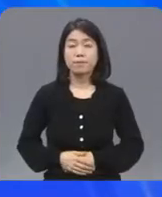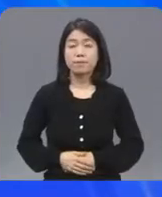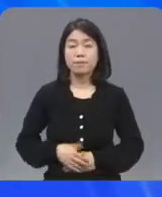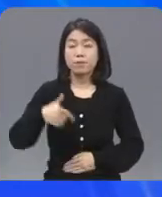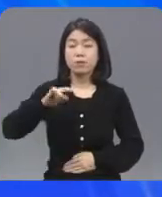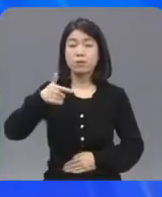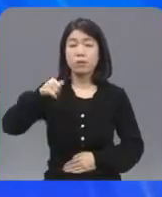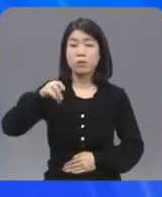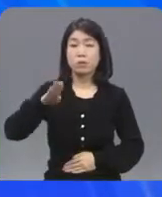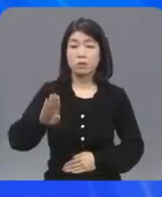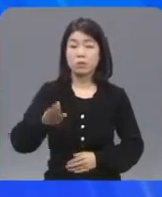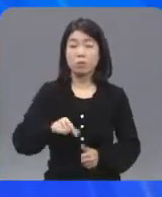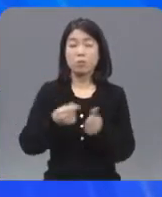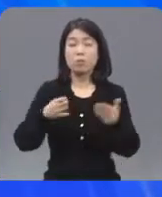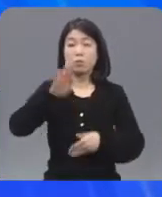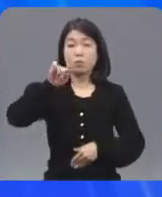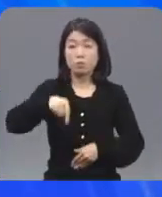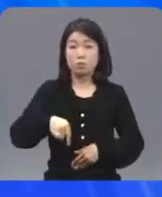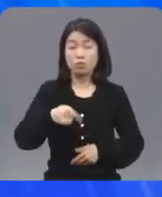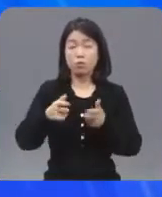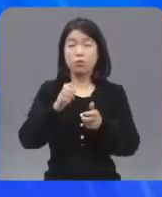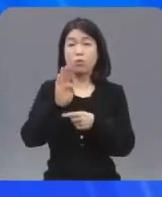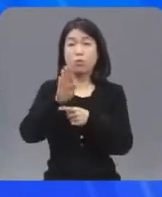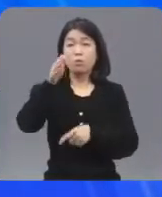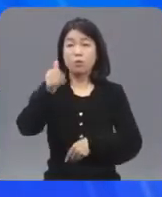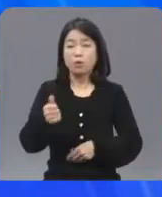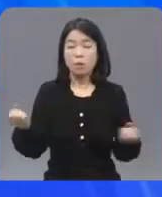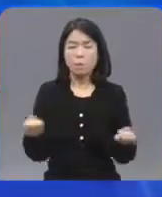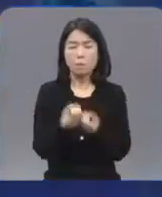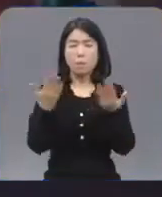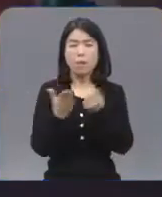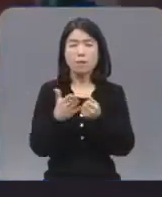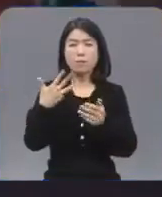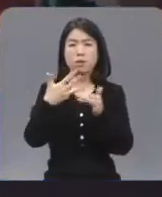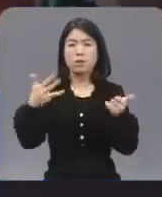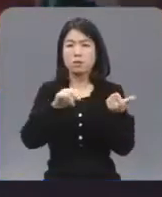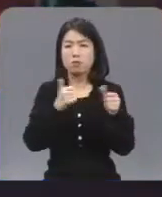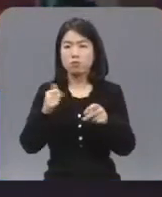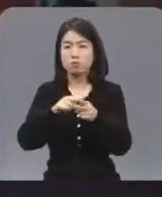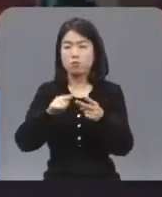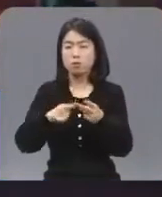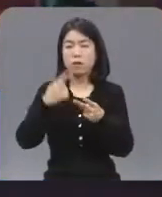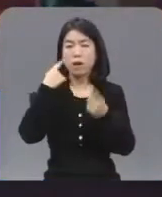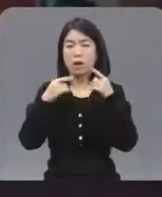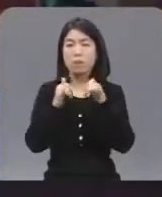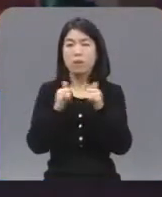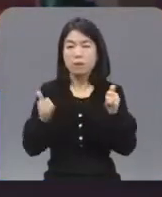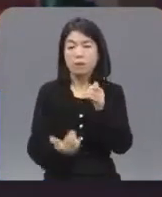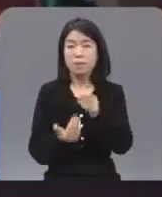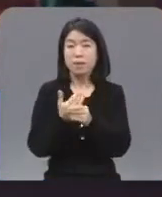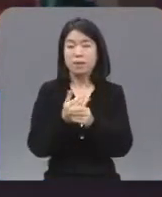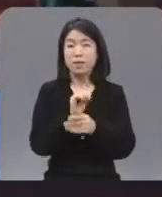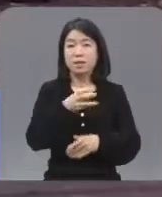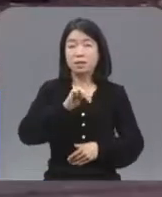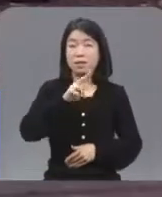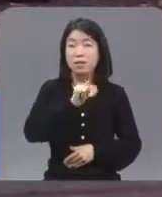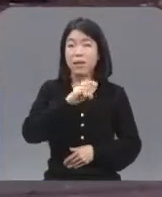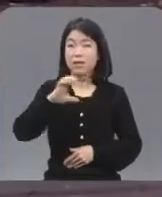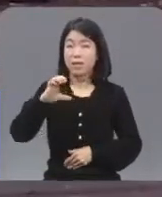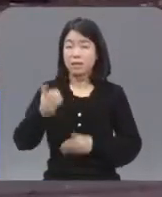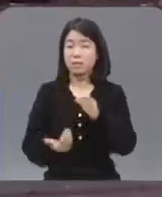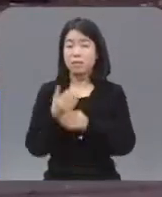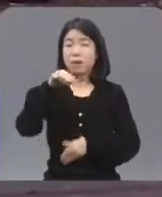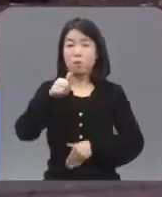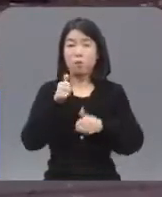권기섭 고용노동부 산업안전보건본부장이 폭발 사고로 8명의 사상자가 발생한 여천 NCC 사고 현장을